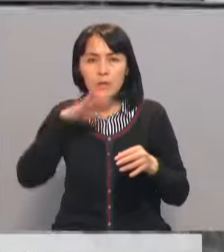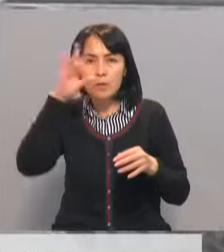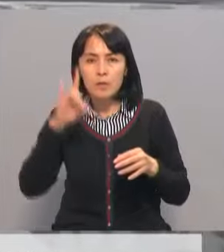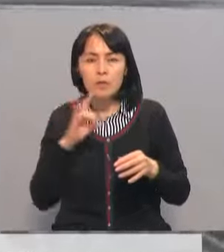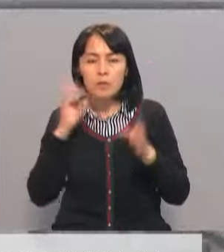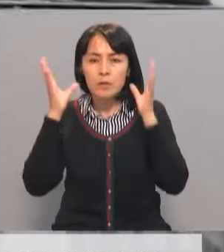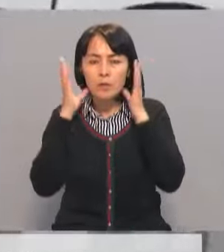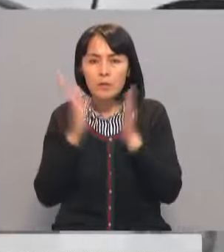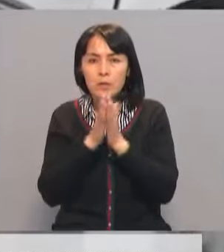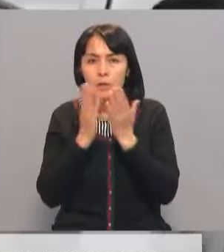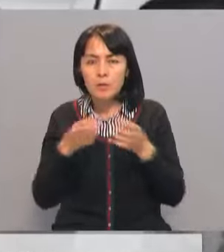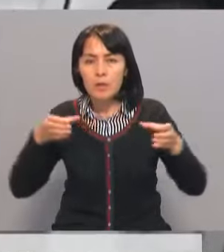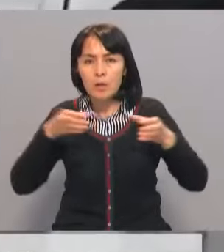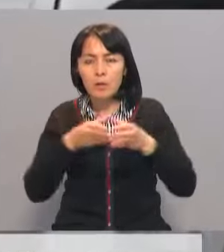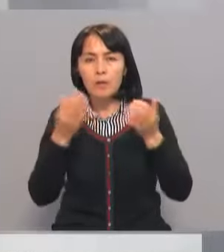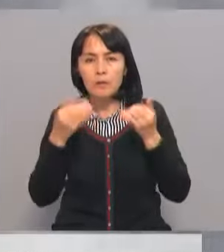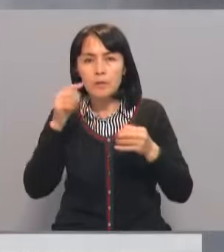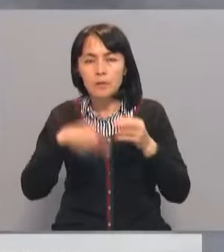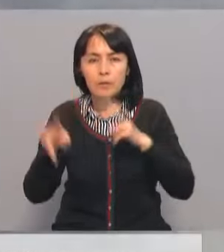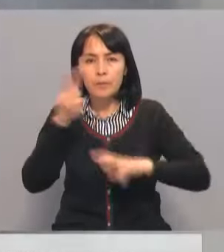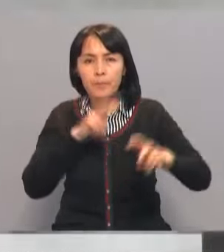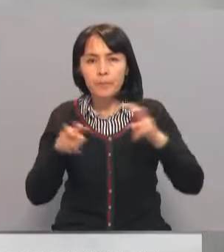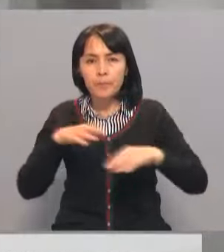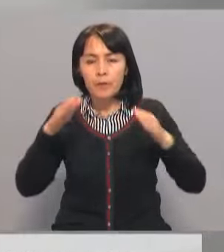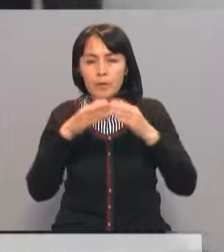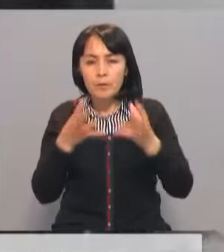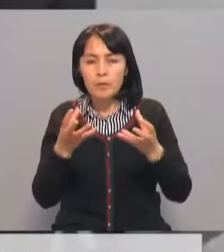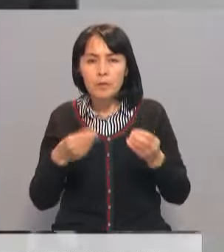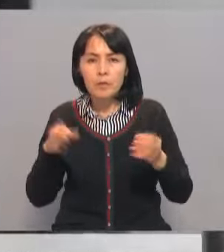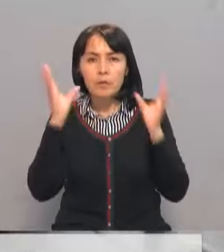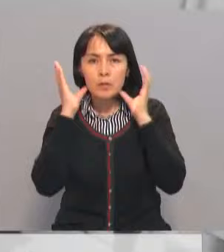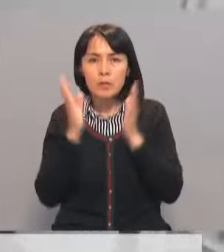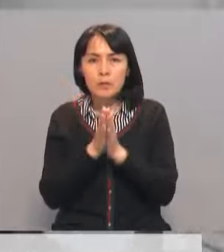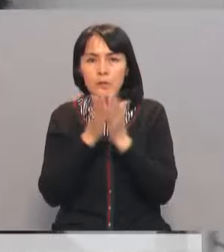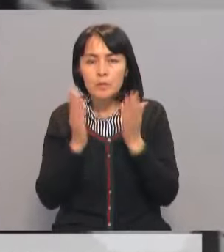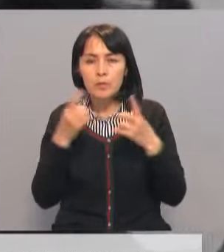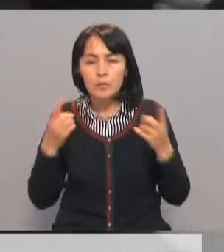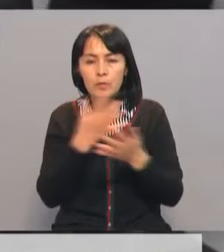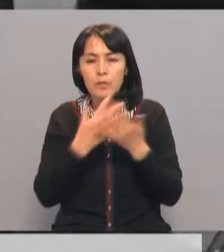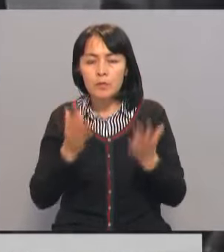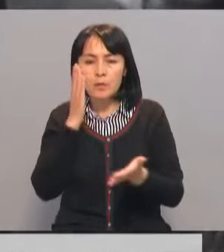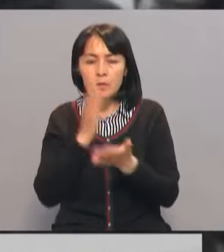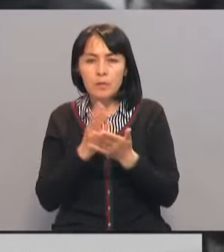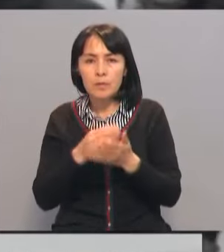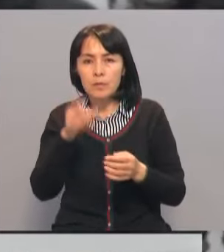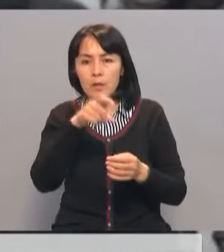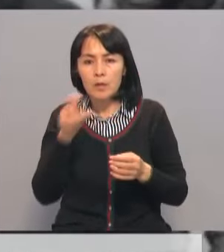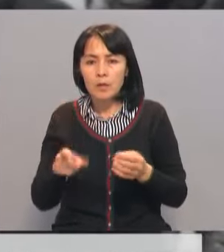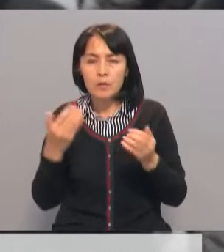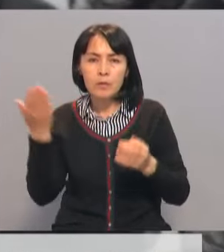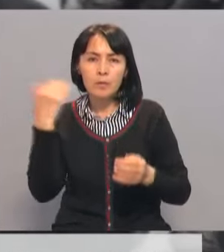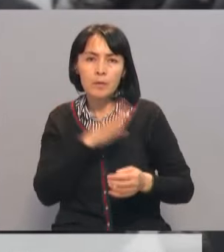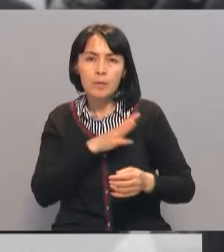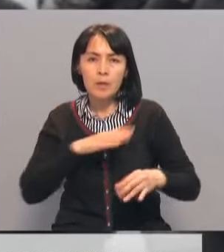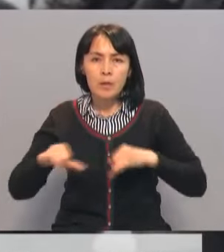республики, религиозной экстремистской организации. В ходе обысков изъята религиозная литература и иные вещественные доказательства. Подозреваемые лица ранее